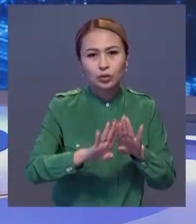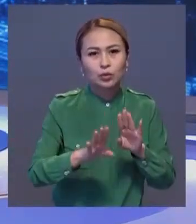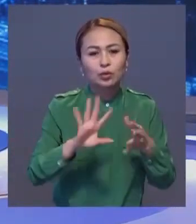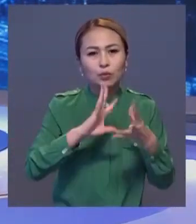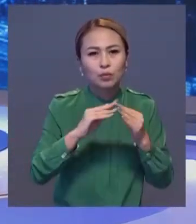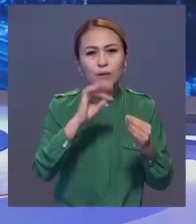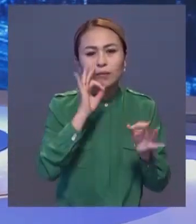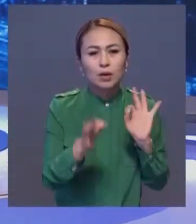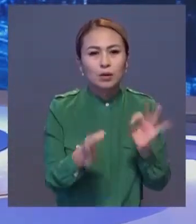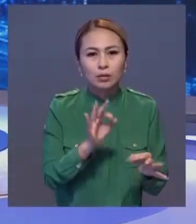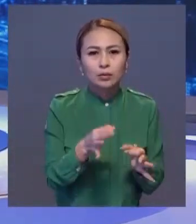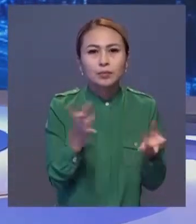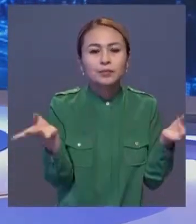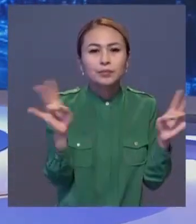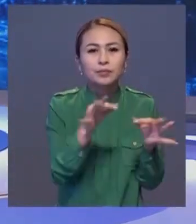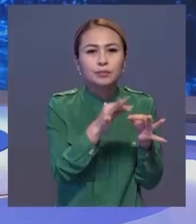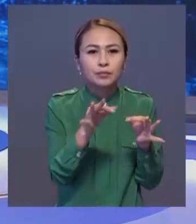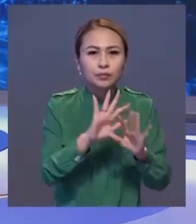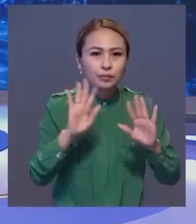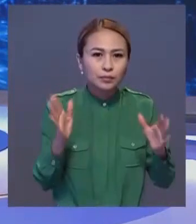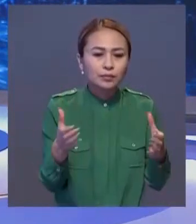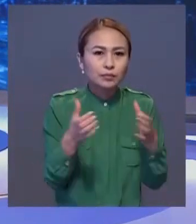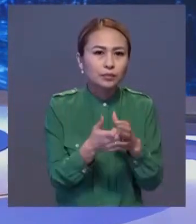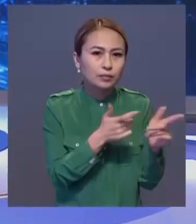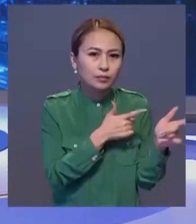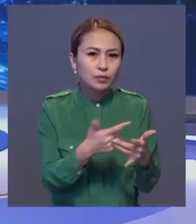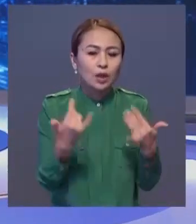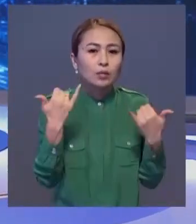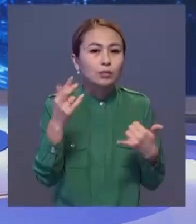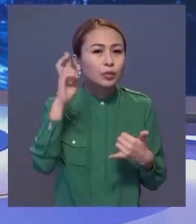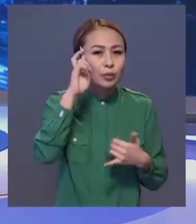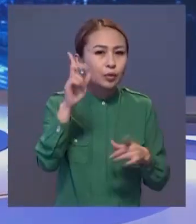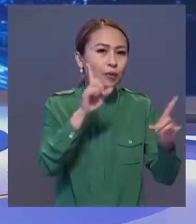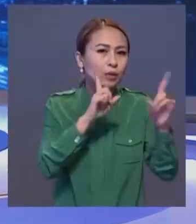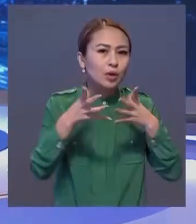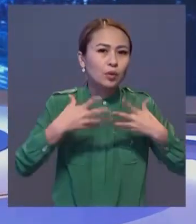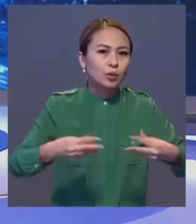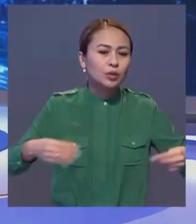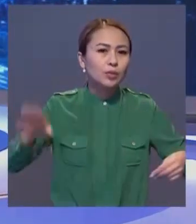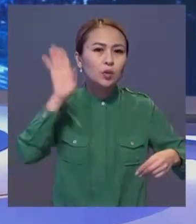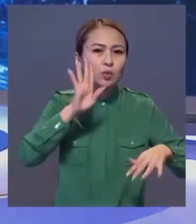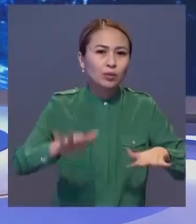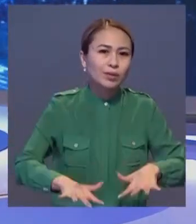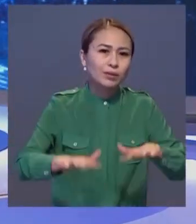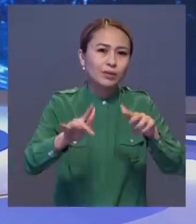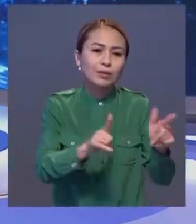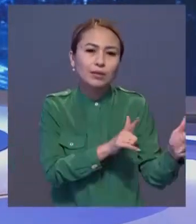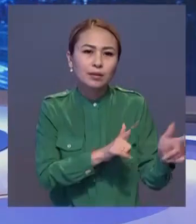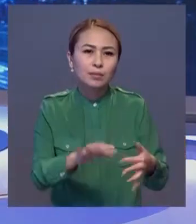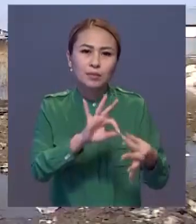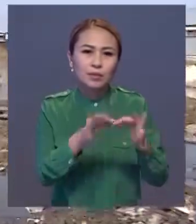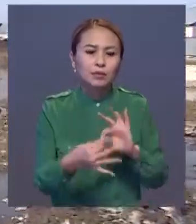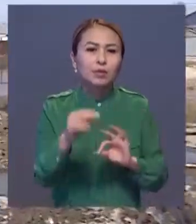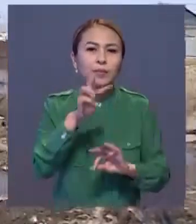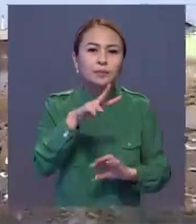ахуал тұрақты болмақ, ал қалған өңірлер төтенше жағдайға сақадай сай болуы тиіс. Бүгінгі үкімет отырысында көктемгі су тасқынына